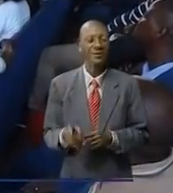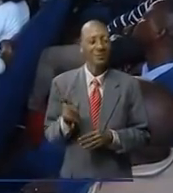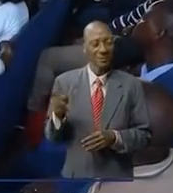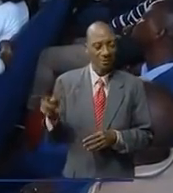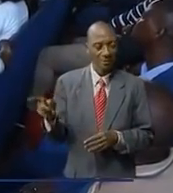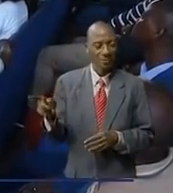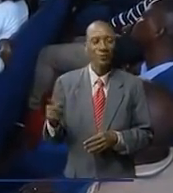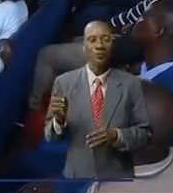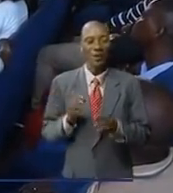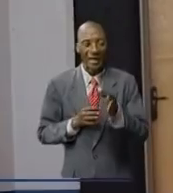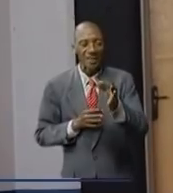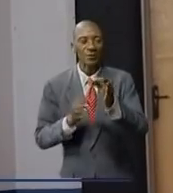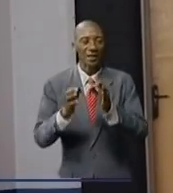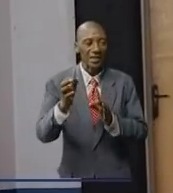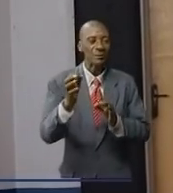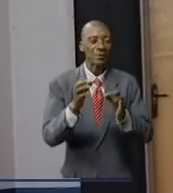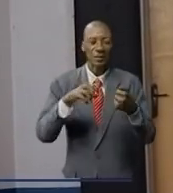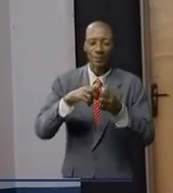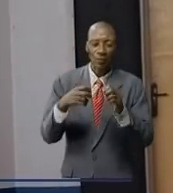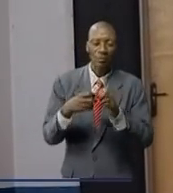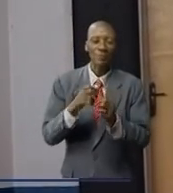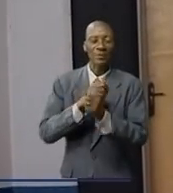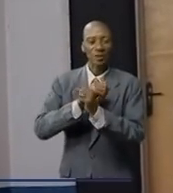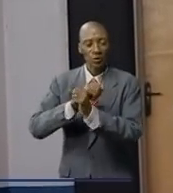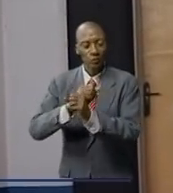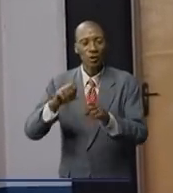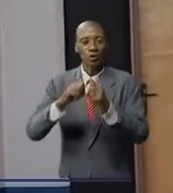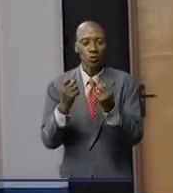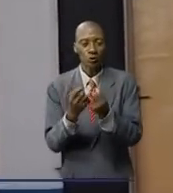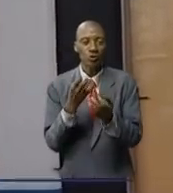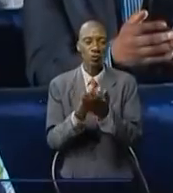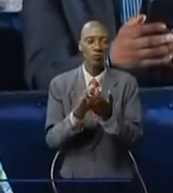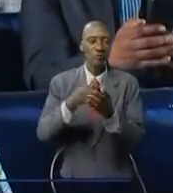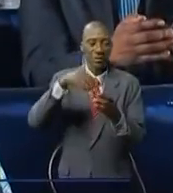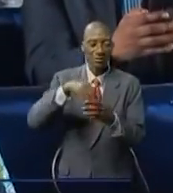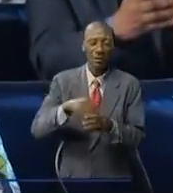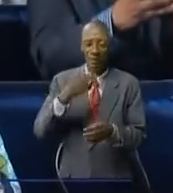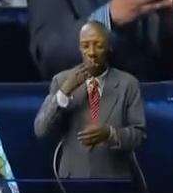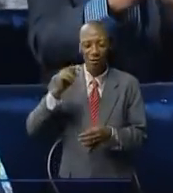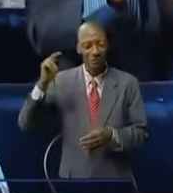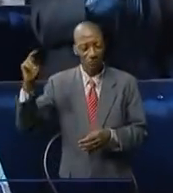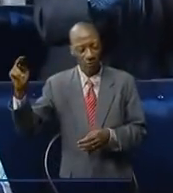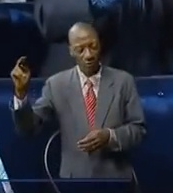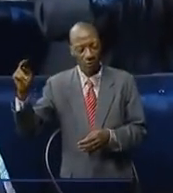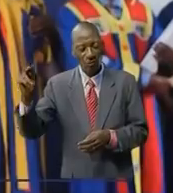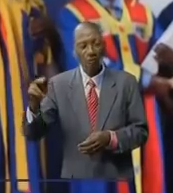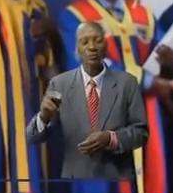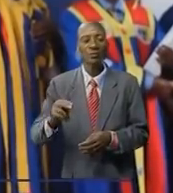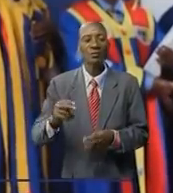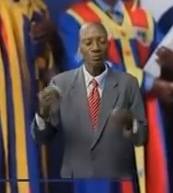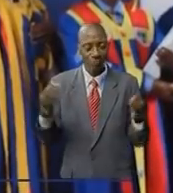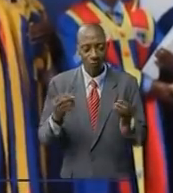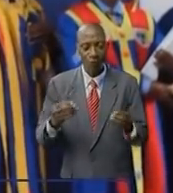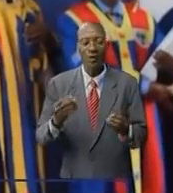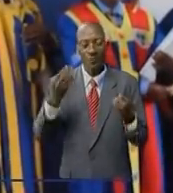la problématique sur la situation sécuritaire, socio-économique qui prévaut au Nord Kivu face aux ressources naturelles. Il a plusieurs